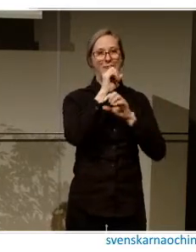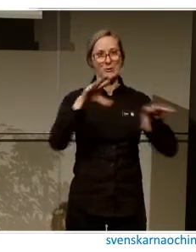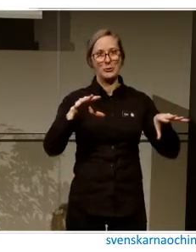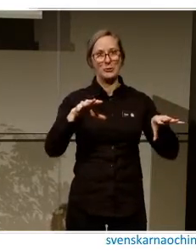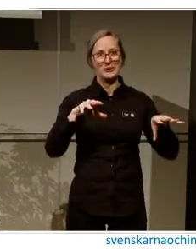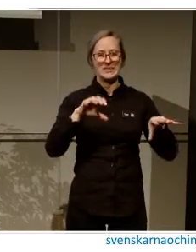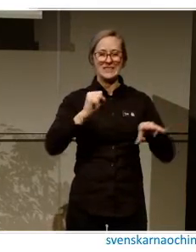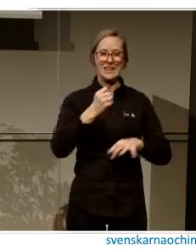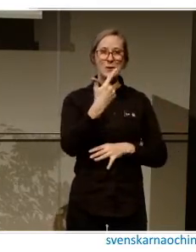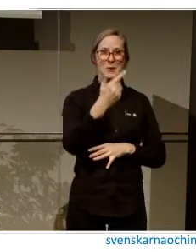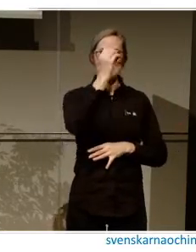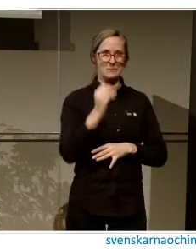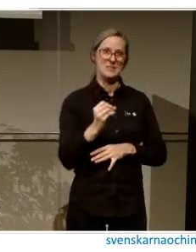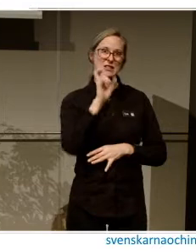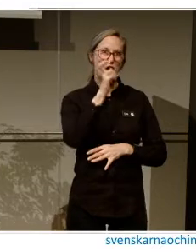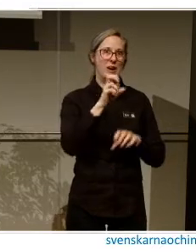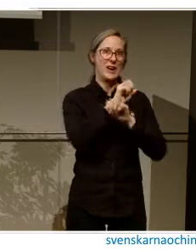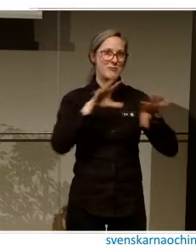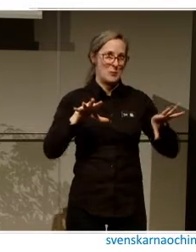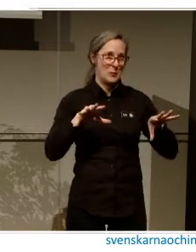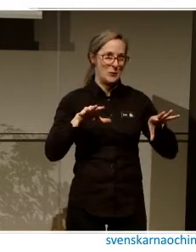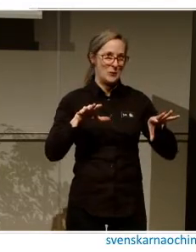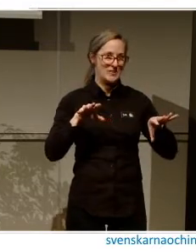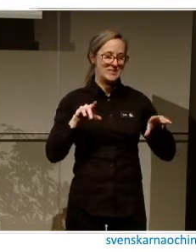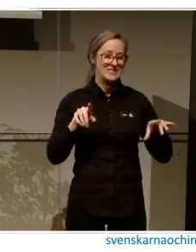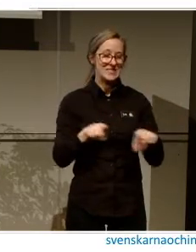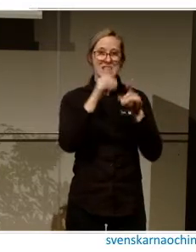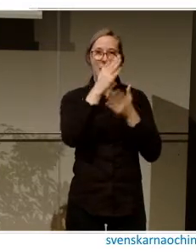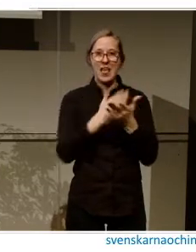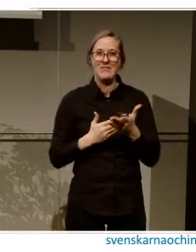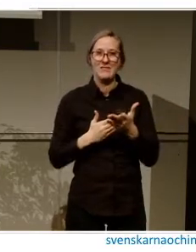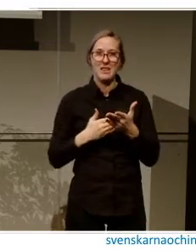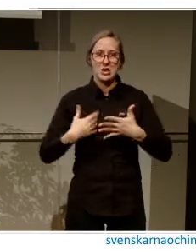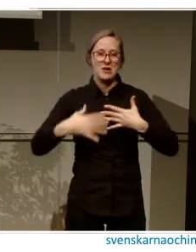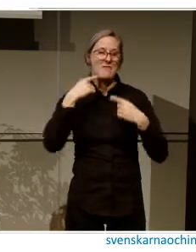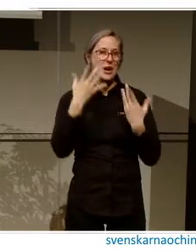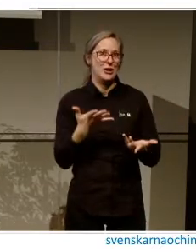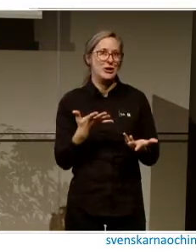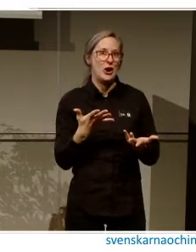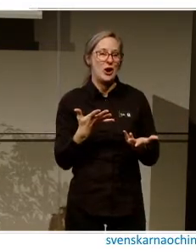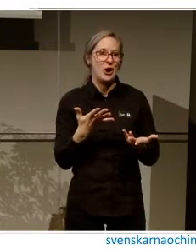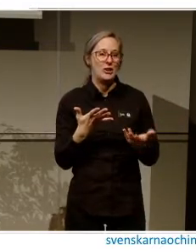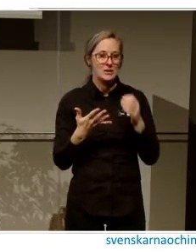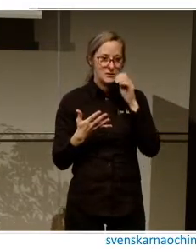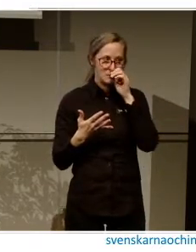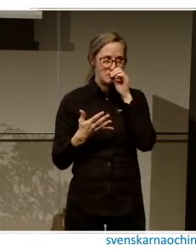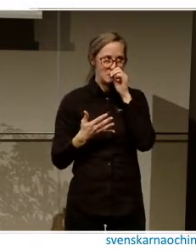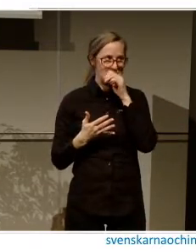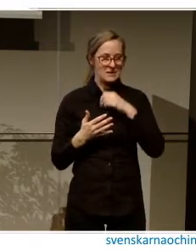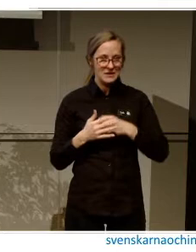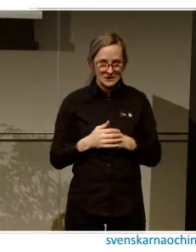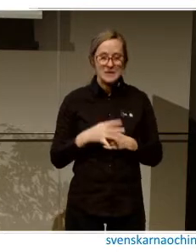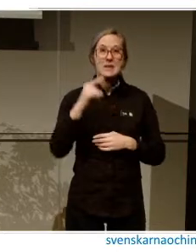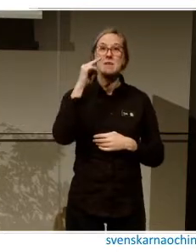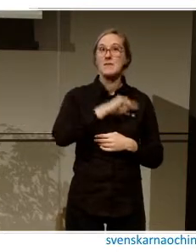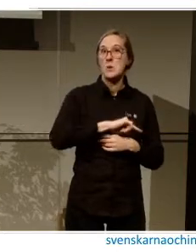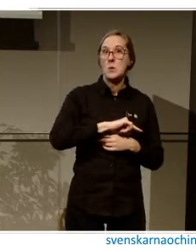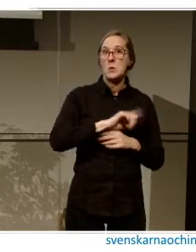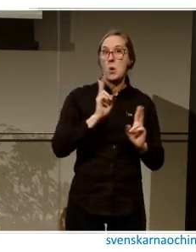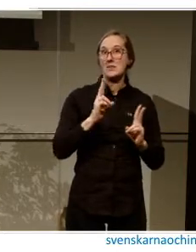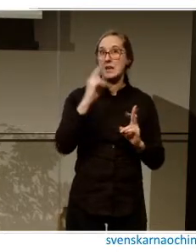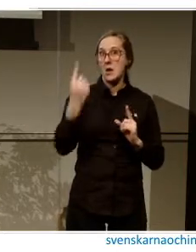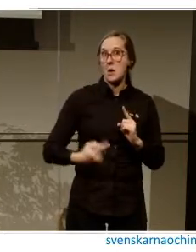Det gör ju 97%, och det är nästan hälften som gör det dagligen också. Ge sig in där. Och förra året och